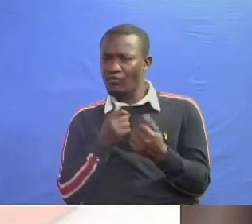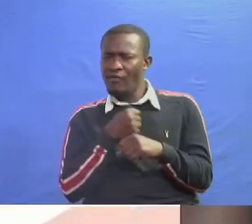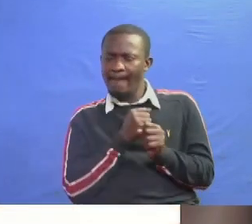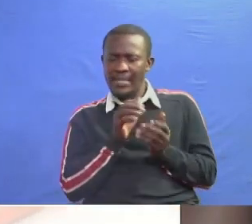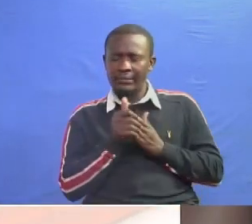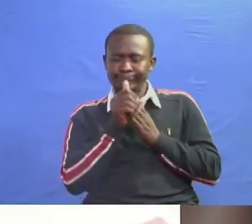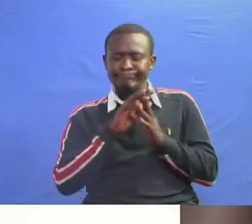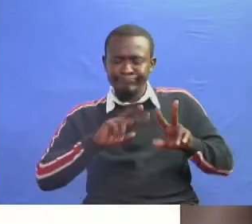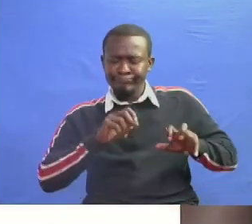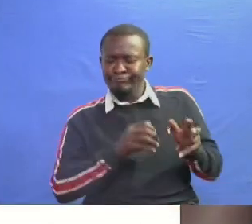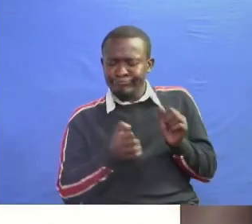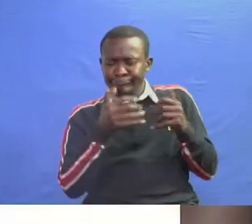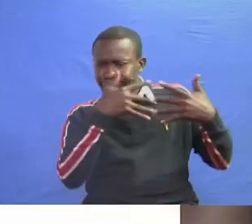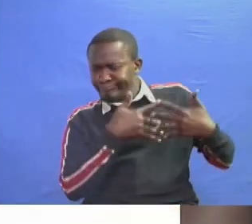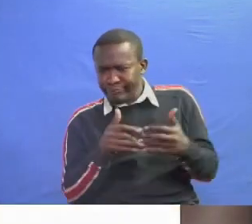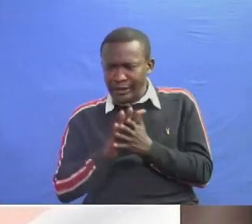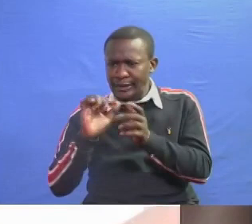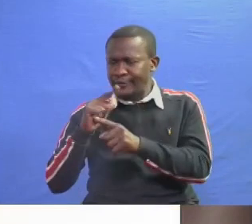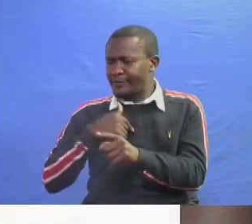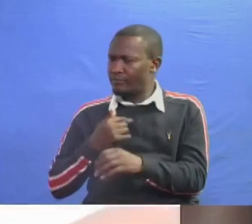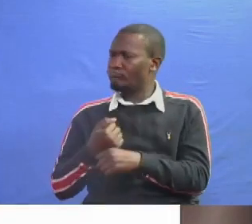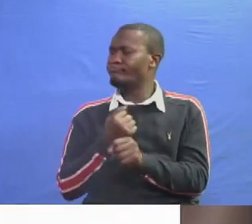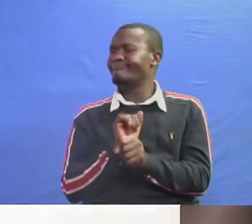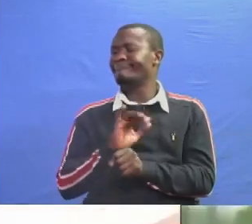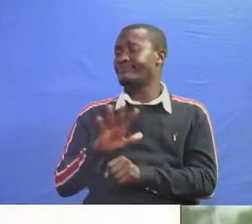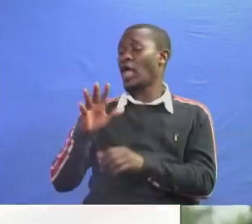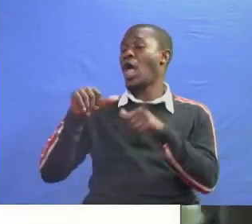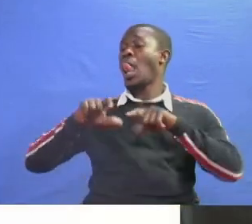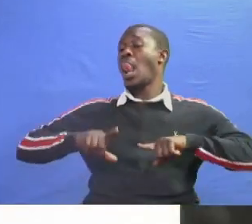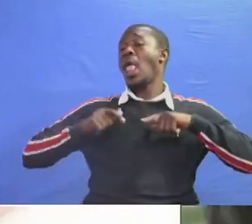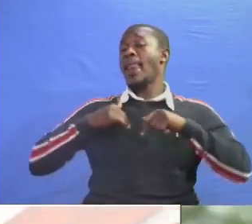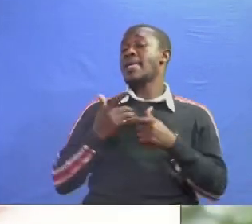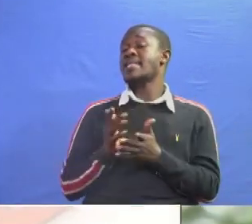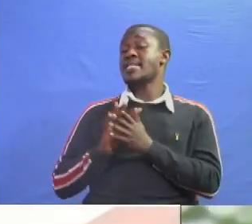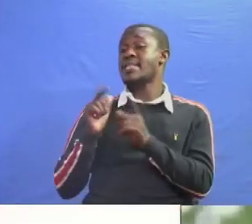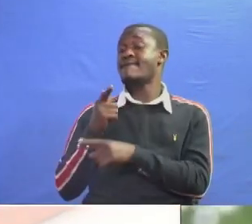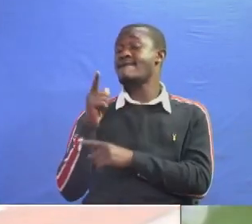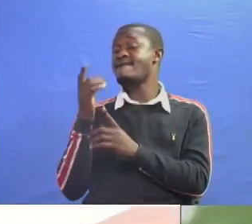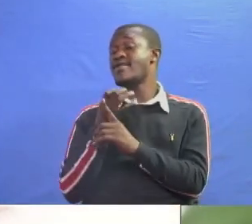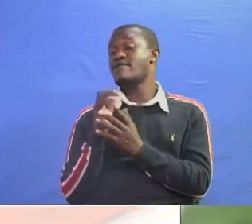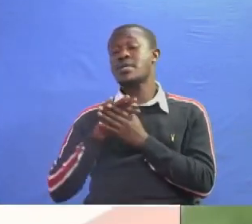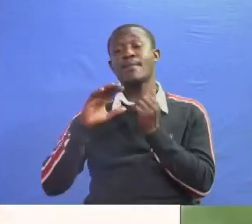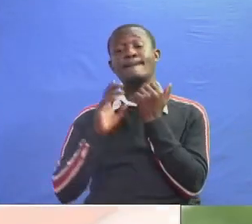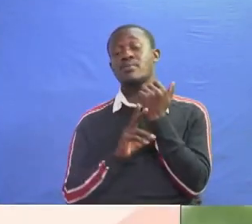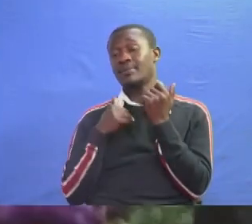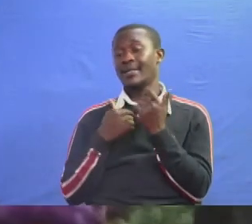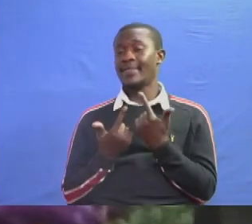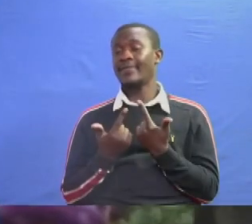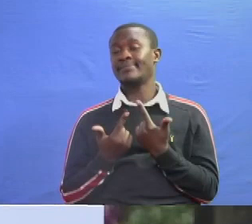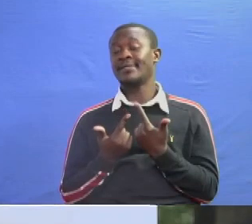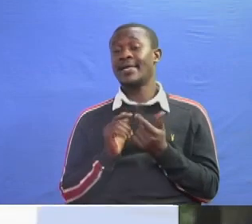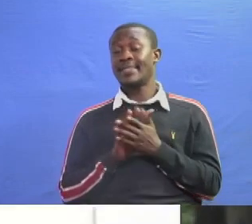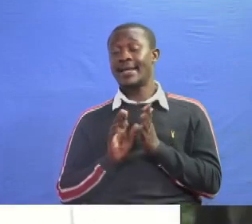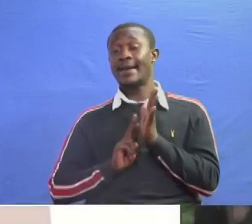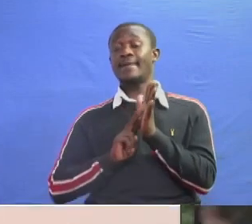kutafuta ushirikiano wa mashirika tofauti ili kuwawezesha wanaoishi katika mazingira duni. Haya ni matamshi ya mwakilishi wa